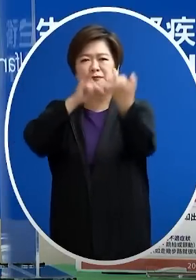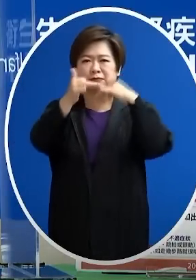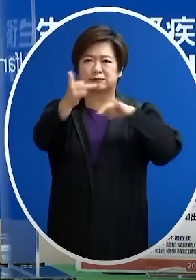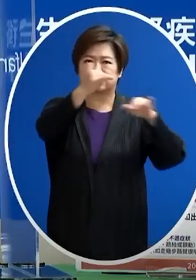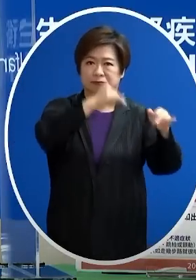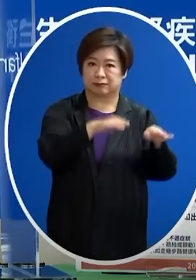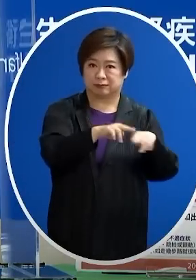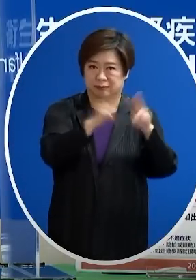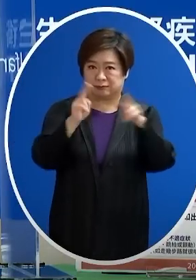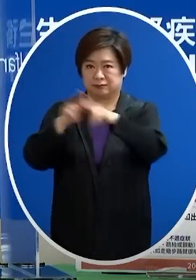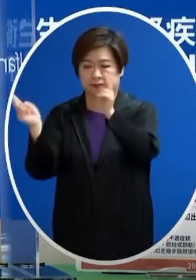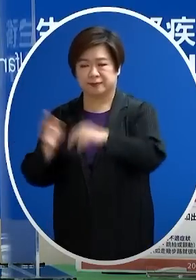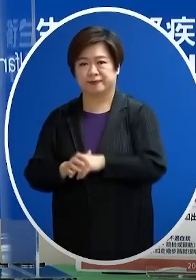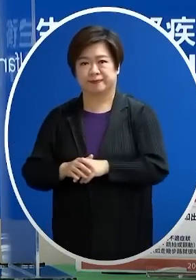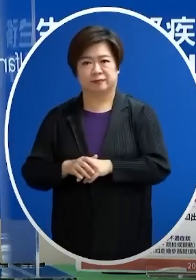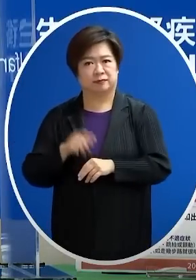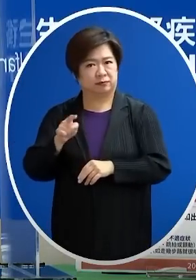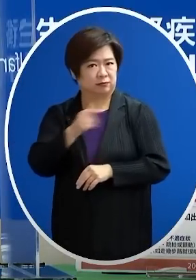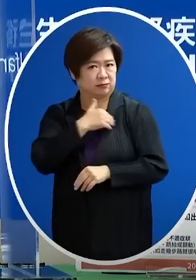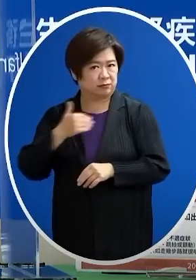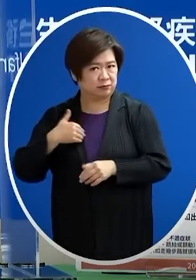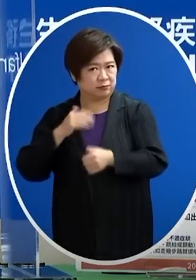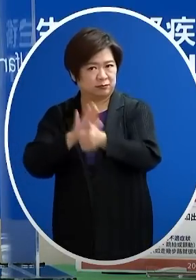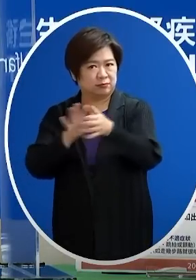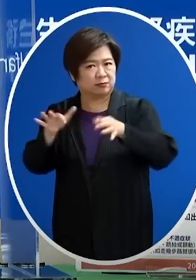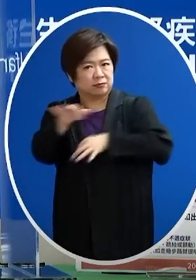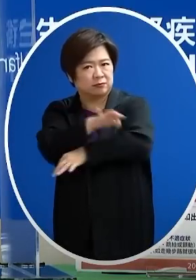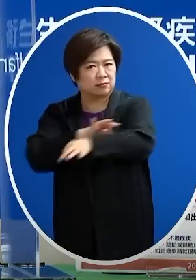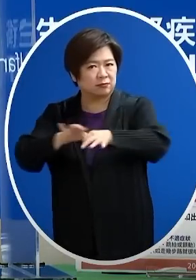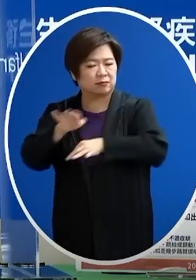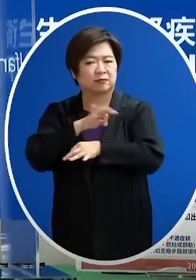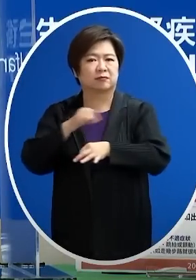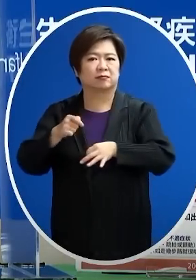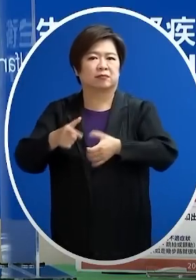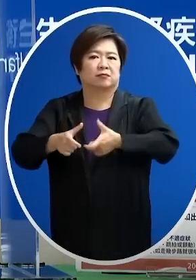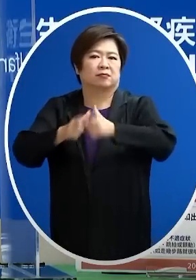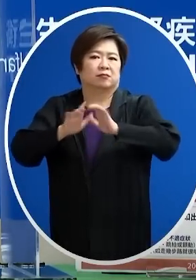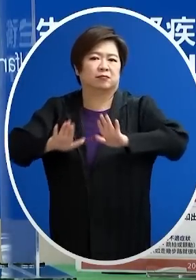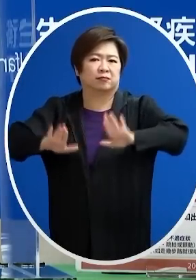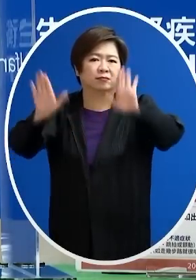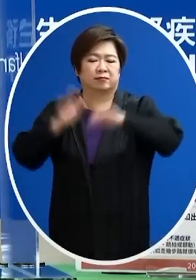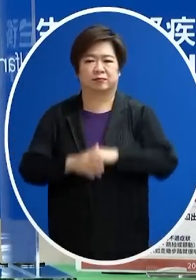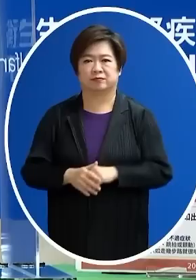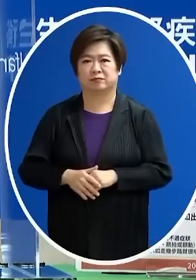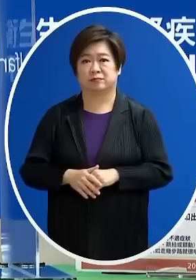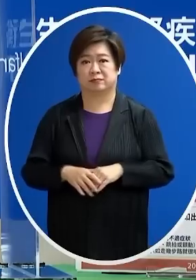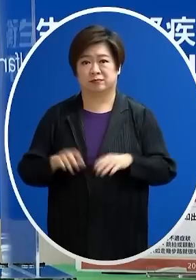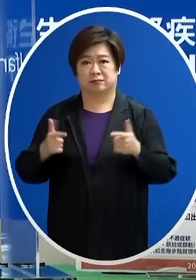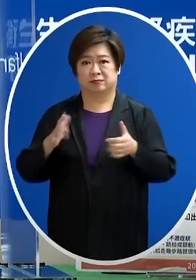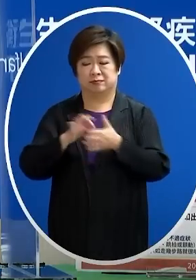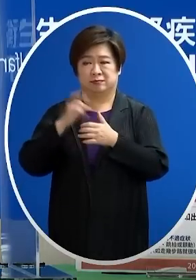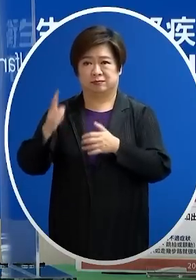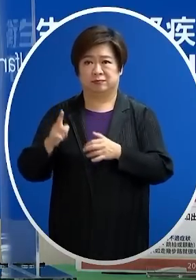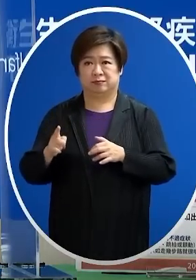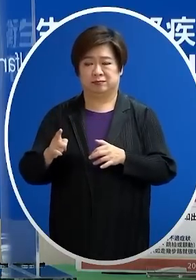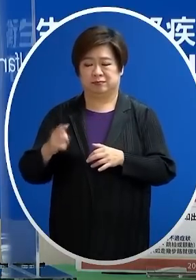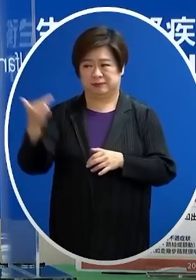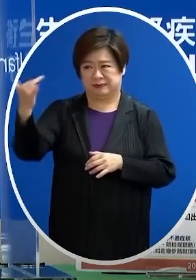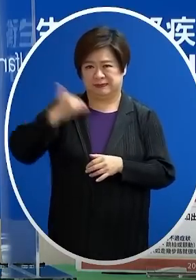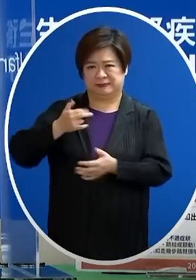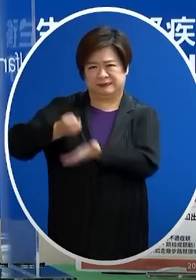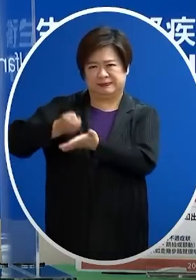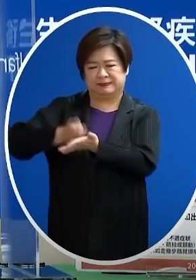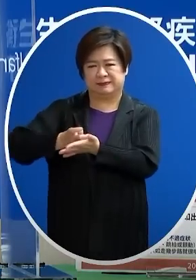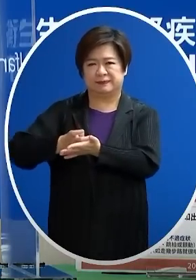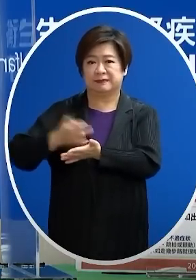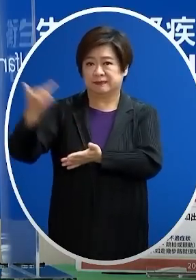境开放让我们的经济相关的活动可以活络，而不是因为边境管制的关系造成要来